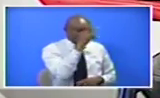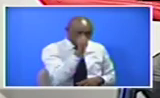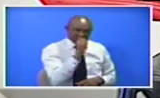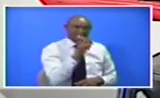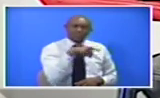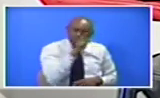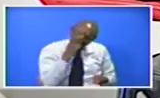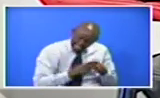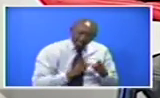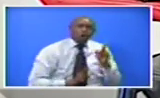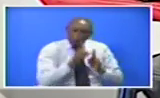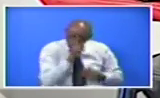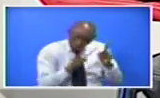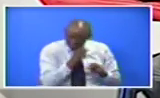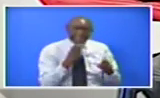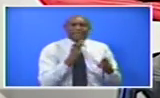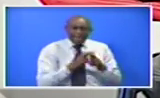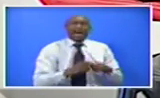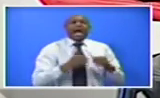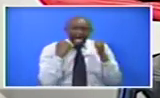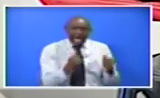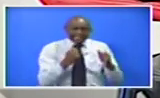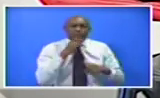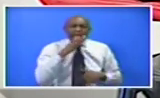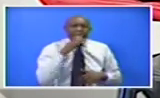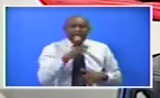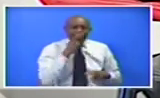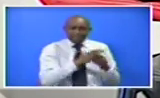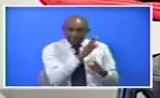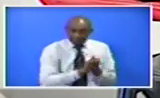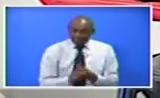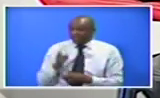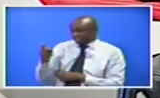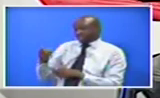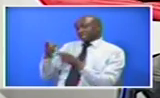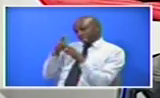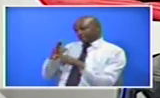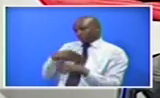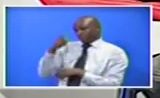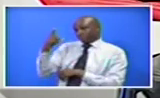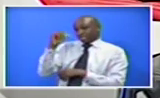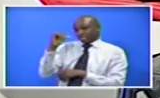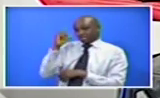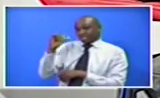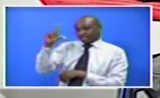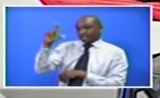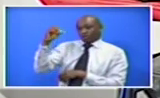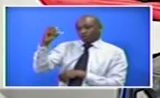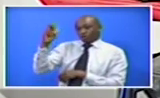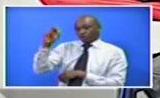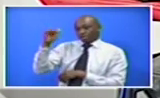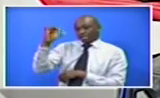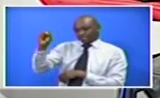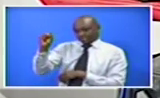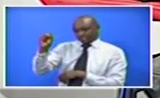ulimi. Sipochunga naweza jikata ulimi. Oibo Morintat ni jina kutoka Kilgoris. Kilgoris. Yeah, Oibo Morintat. Pale Masaini, yes.